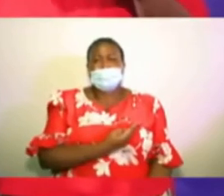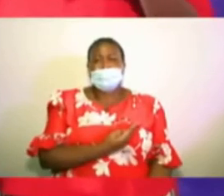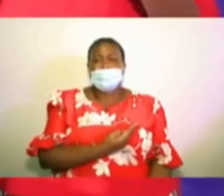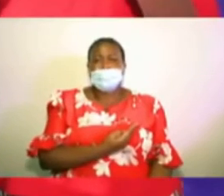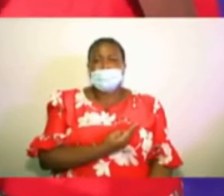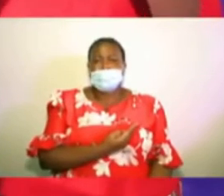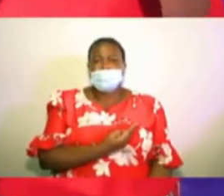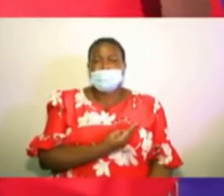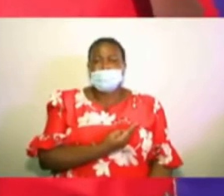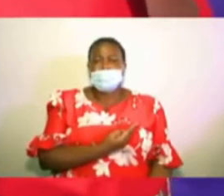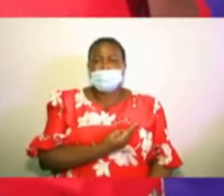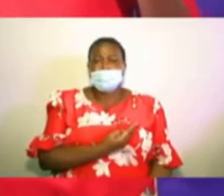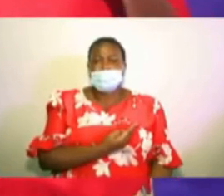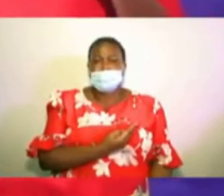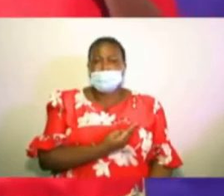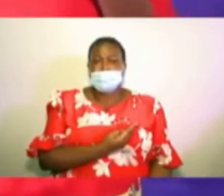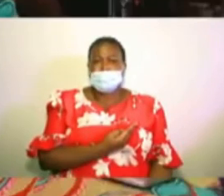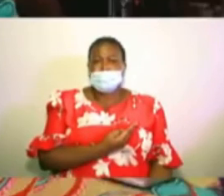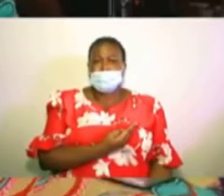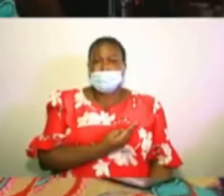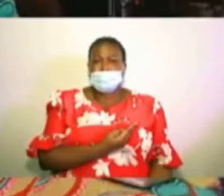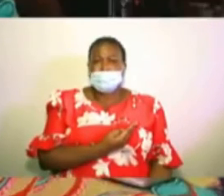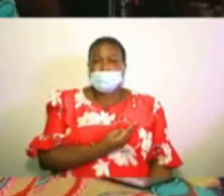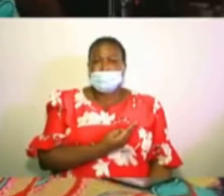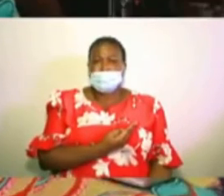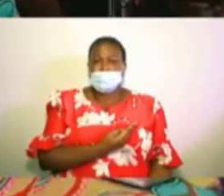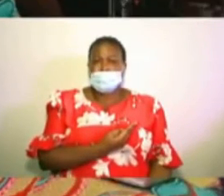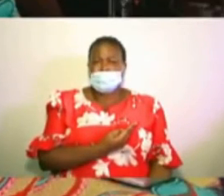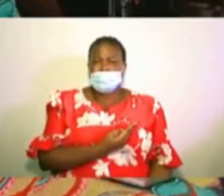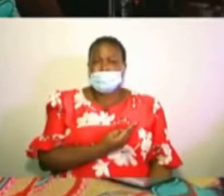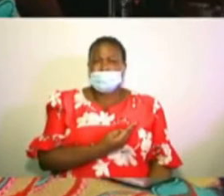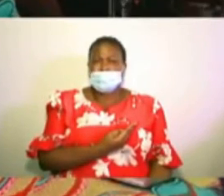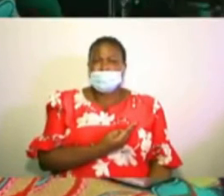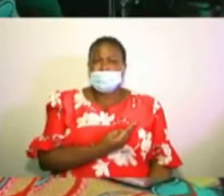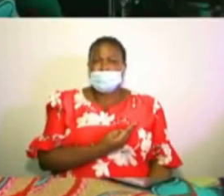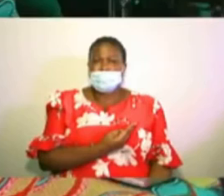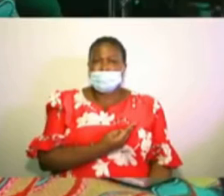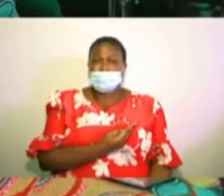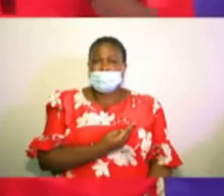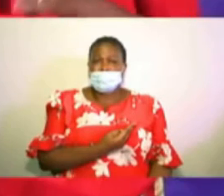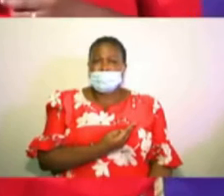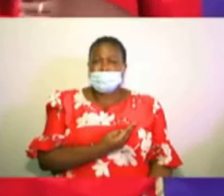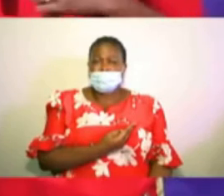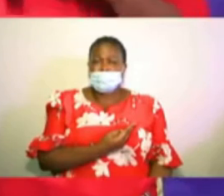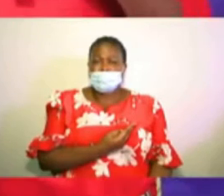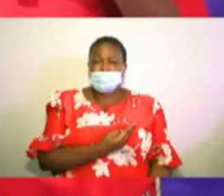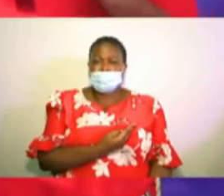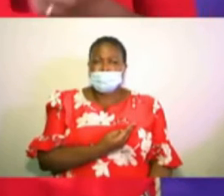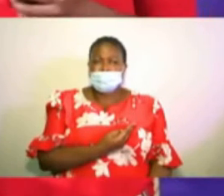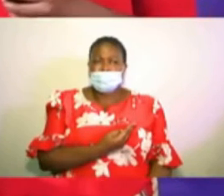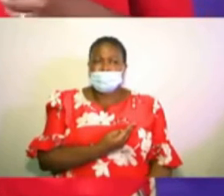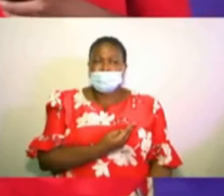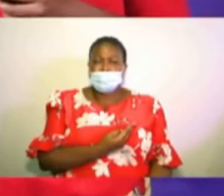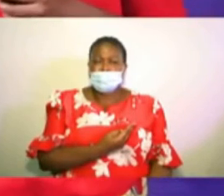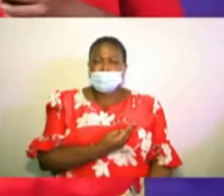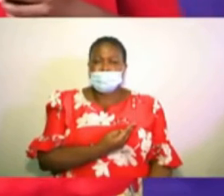venir, nous devons permettre au Saint-Esprit lui donner l'occasion de nous donner, de nous